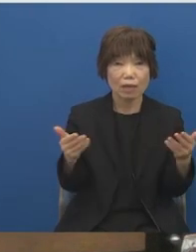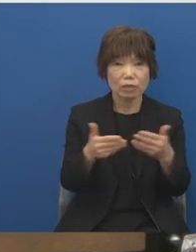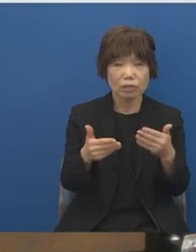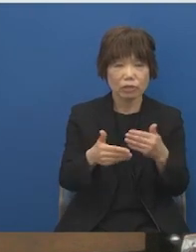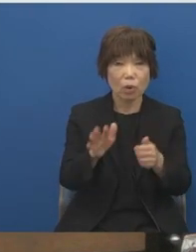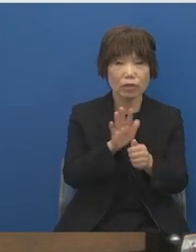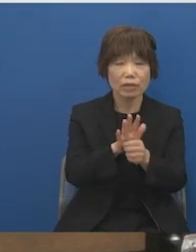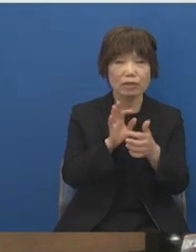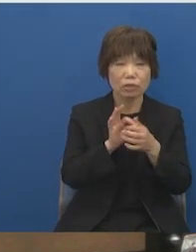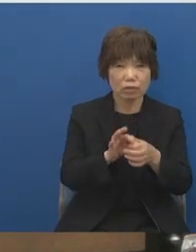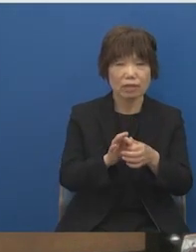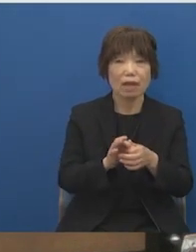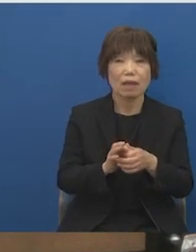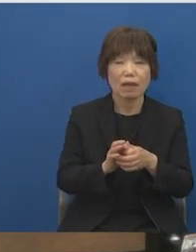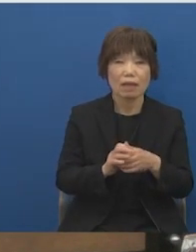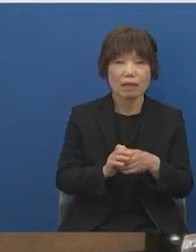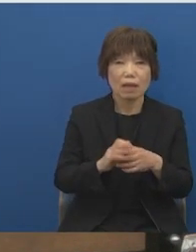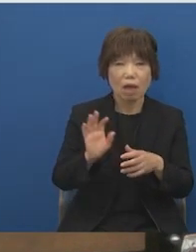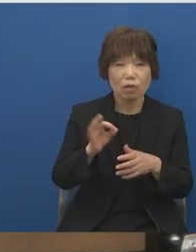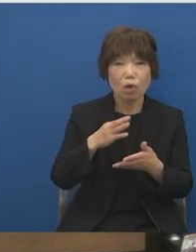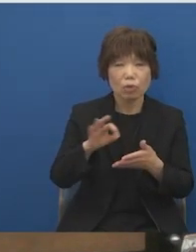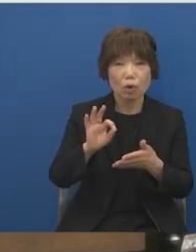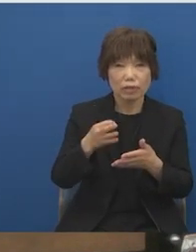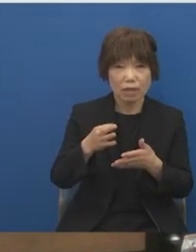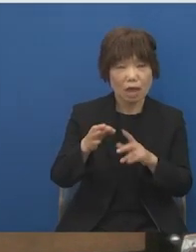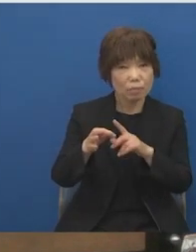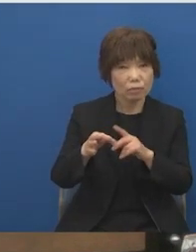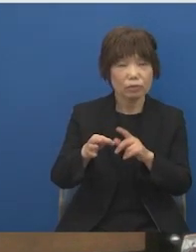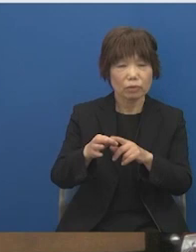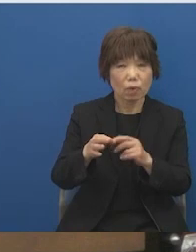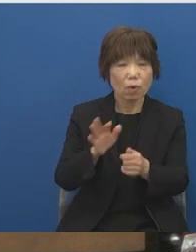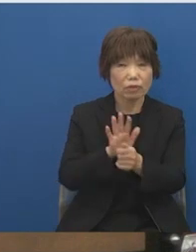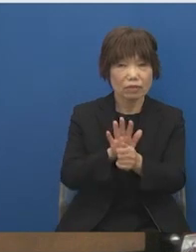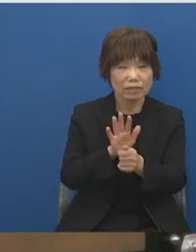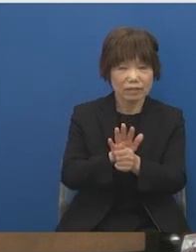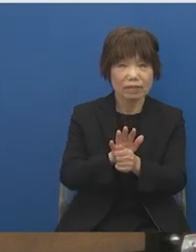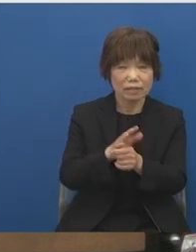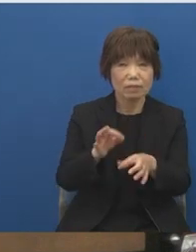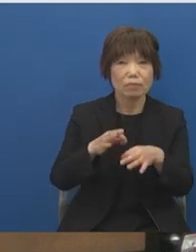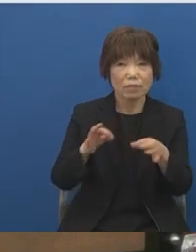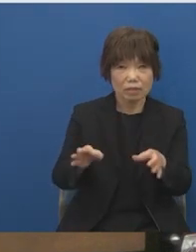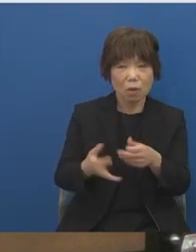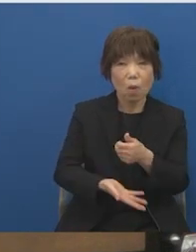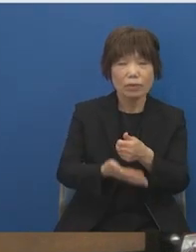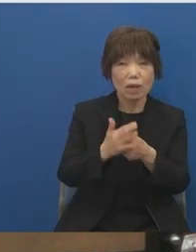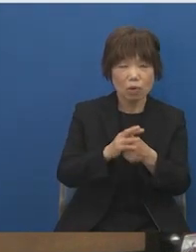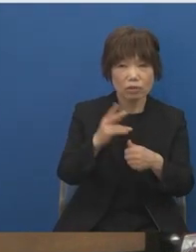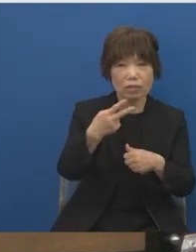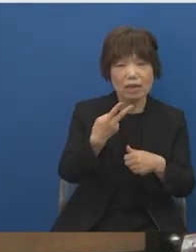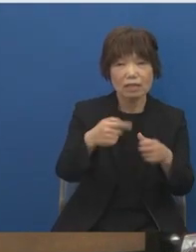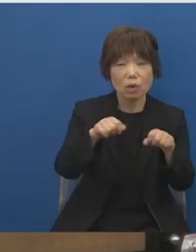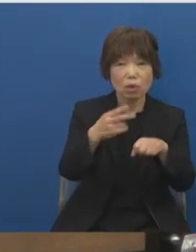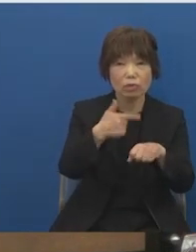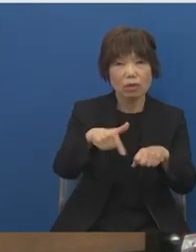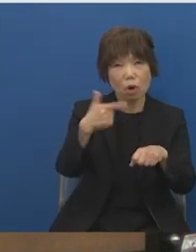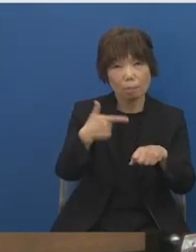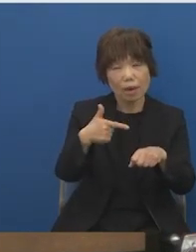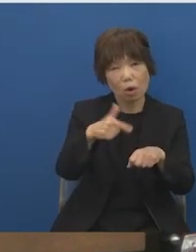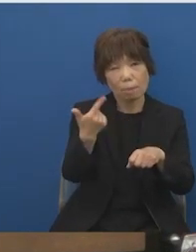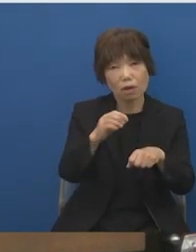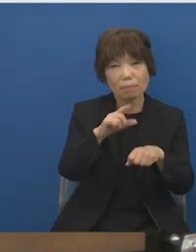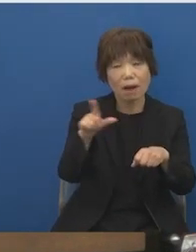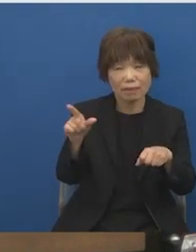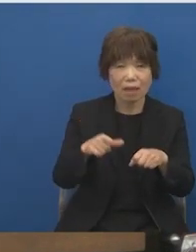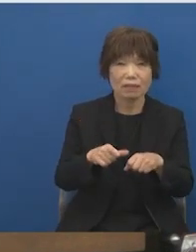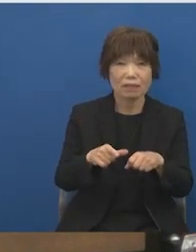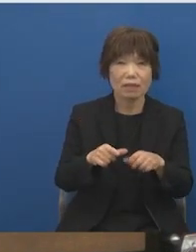市の負担で消費税未合分を訴求し補填する2億6800万円、さらに子ども医療費支